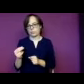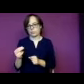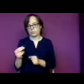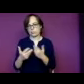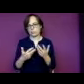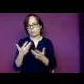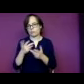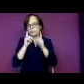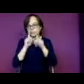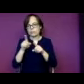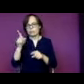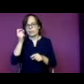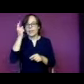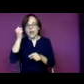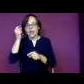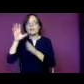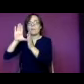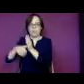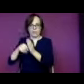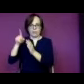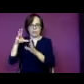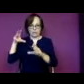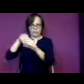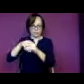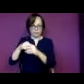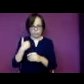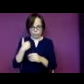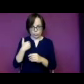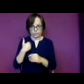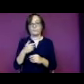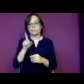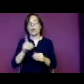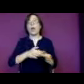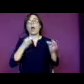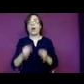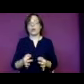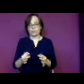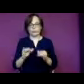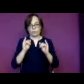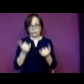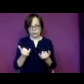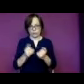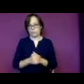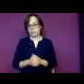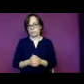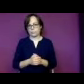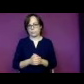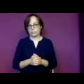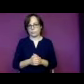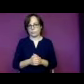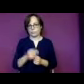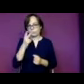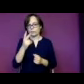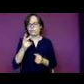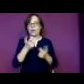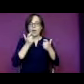tak naprawdę inteligencji miejskiej po dzień dzisiejszy, w którym w zasadzie ta kultura wiejska